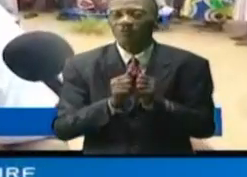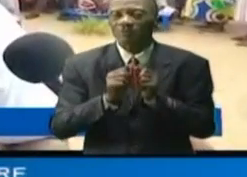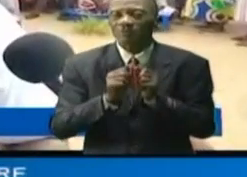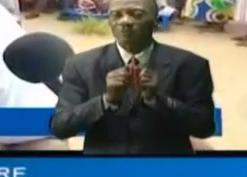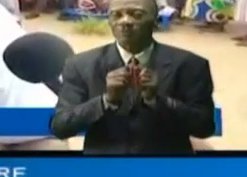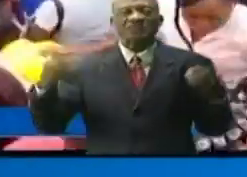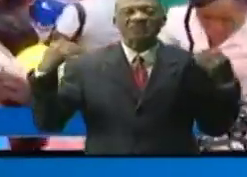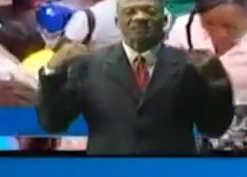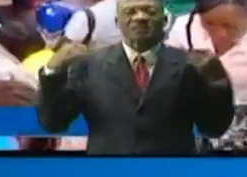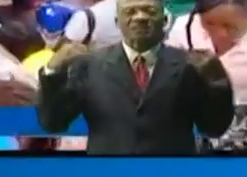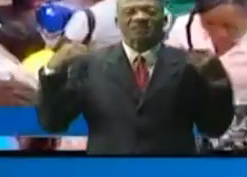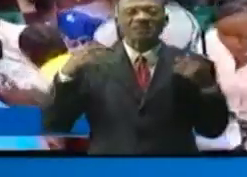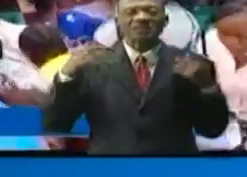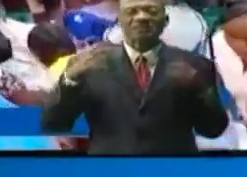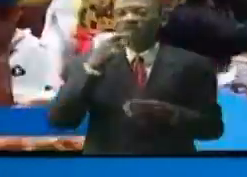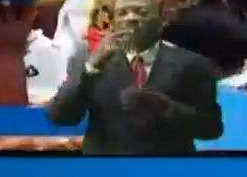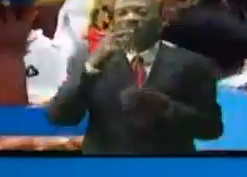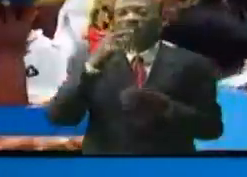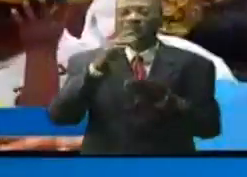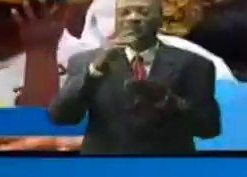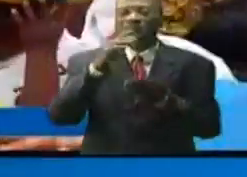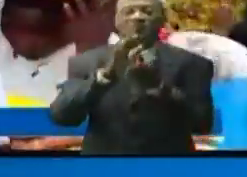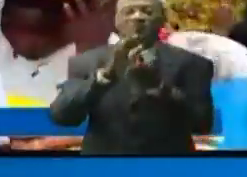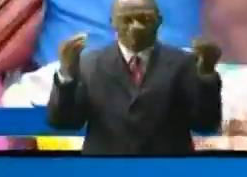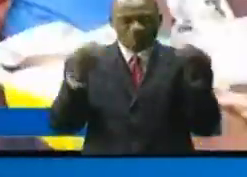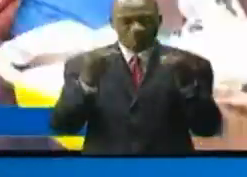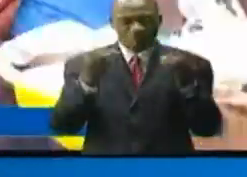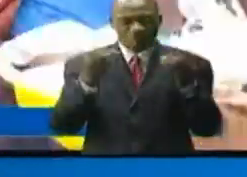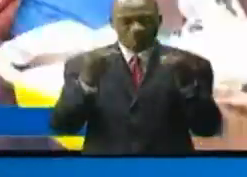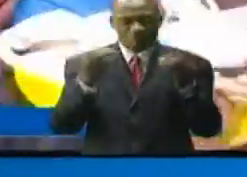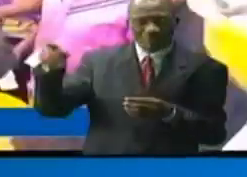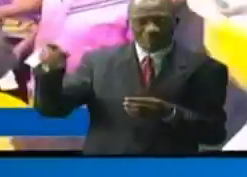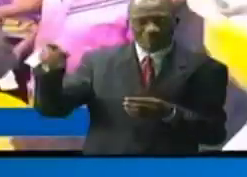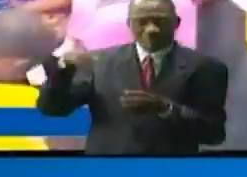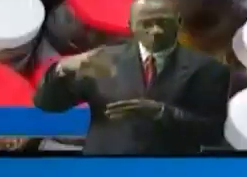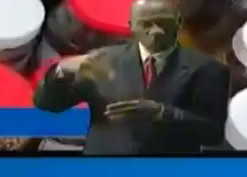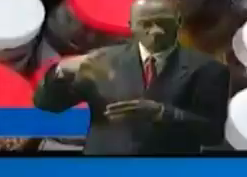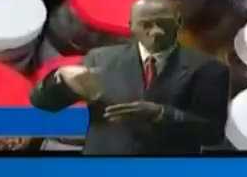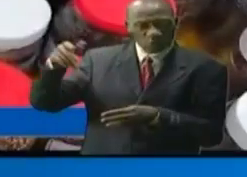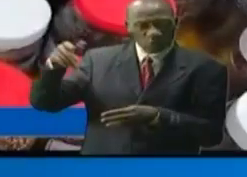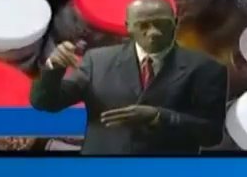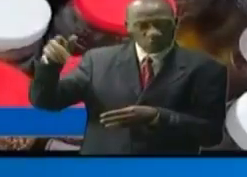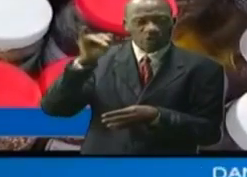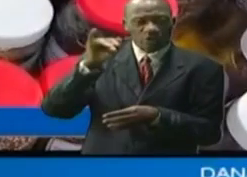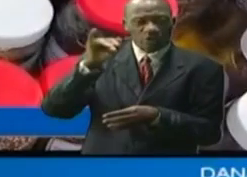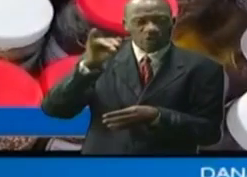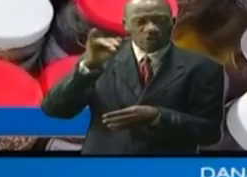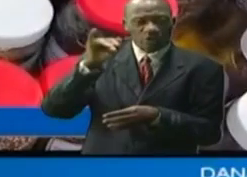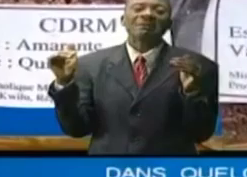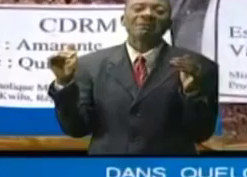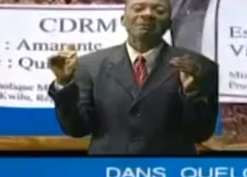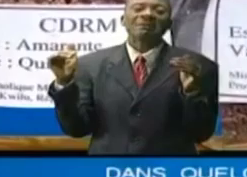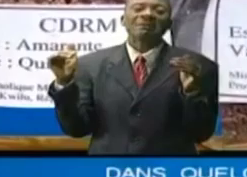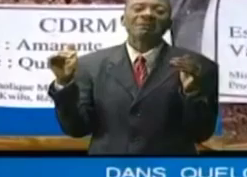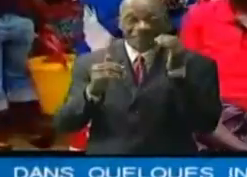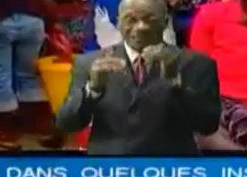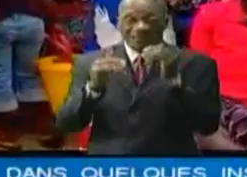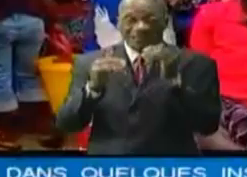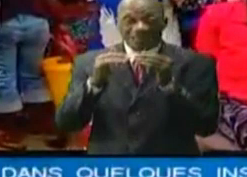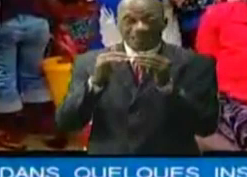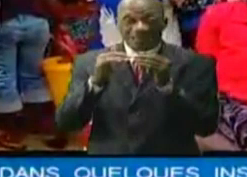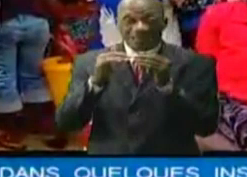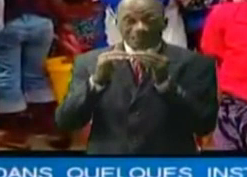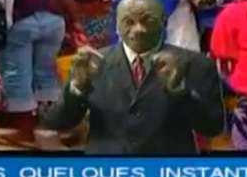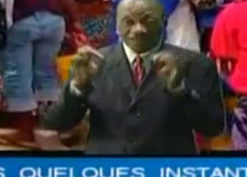pour le calme qui règne dans cette partie de la province du Kwilu. Sans cela, cette 5e édition n'aurait pas eu lieu, a-t-il